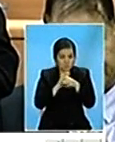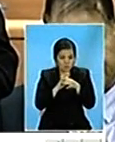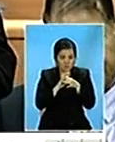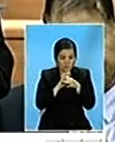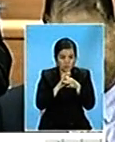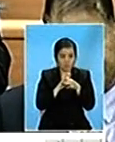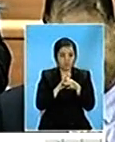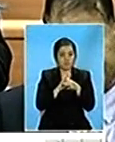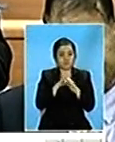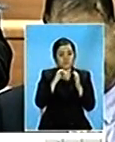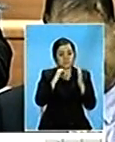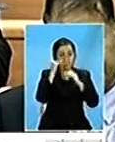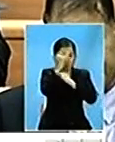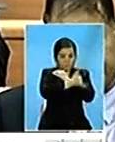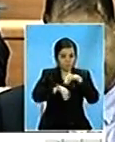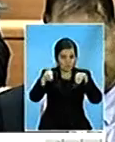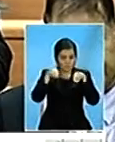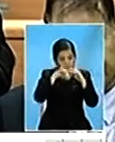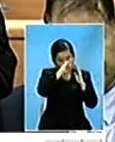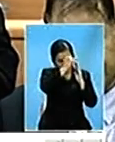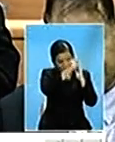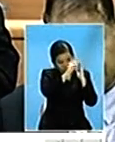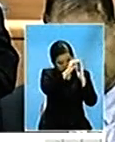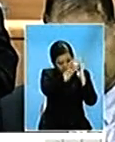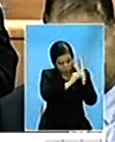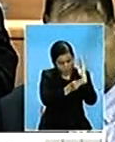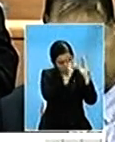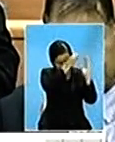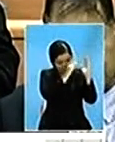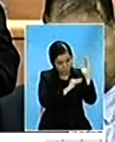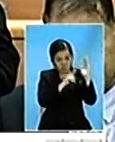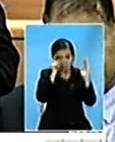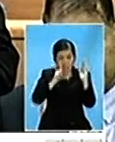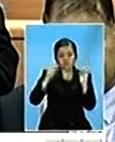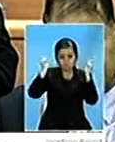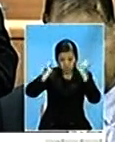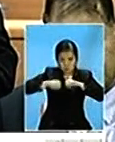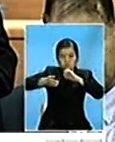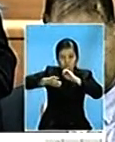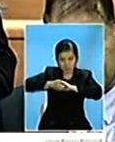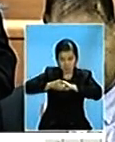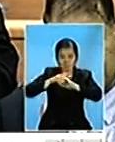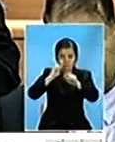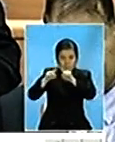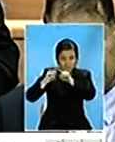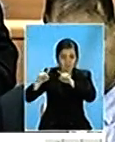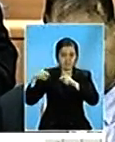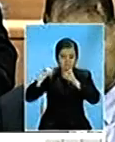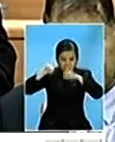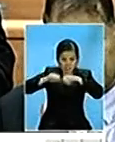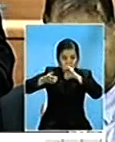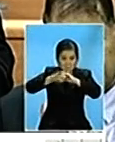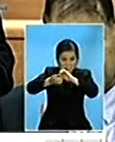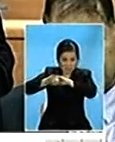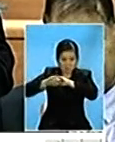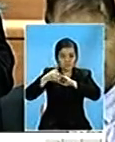เทศเพื่อนบ้านจึงเป็นที่มาของมีอนุสัญญามากมายเราพบว่าประเทศไทยเนี่ยเป็น